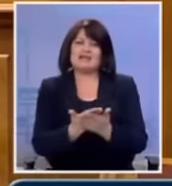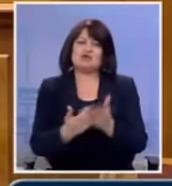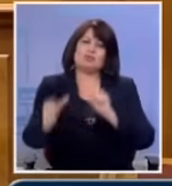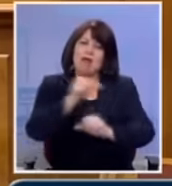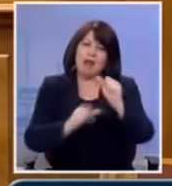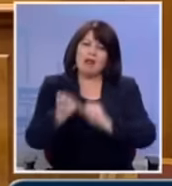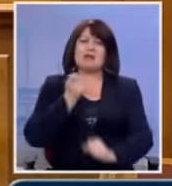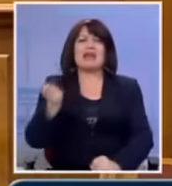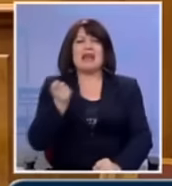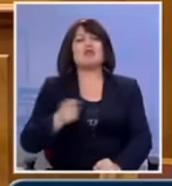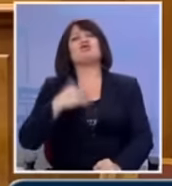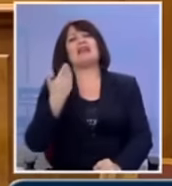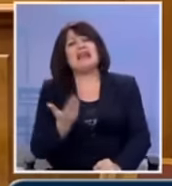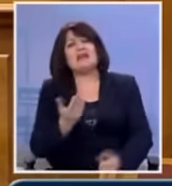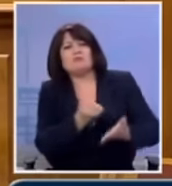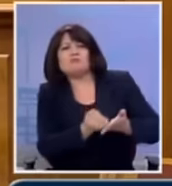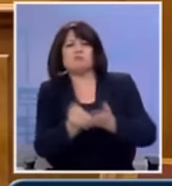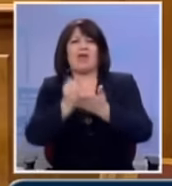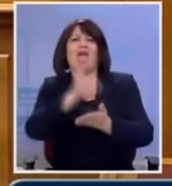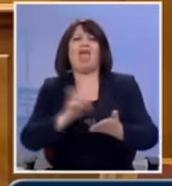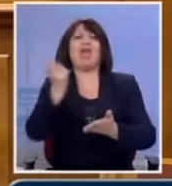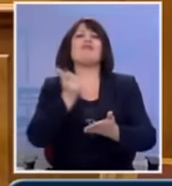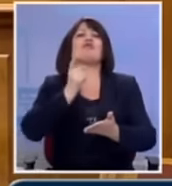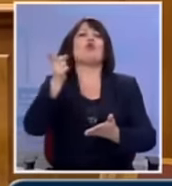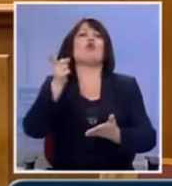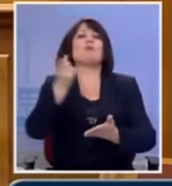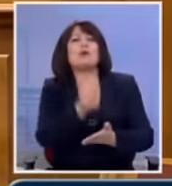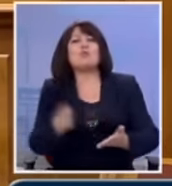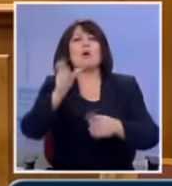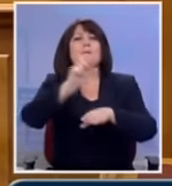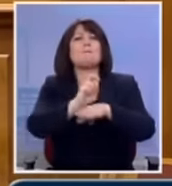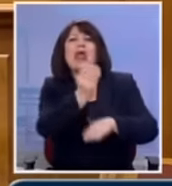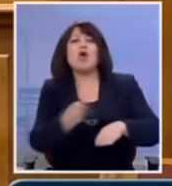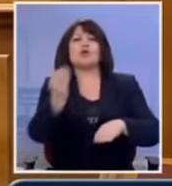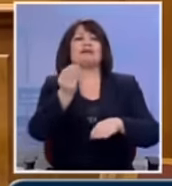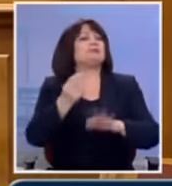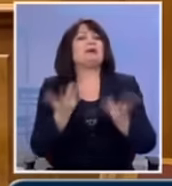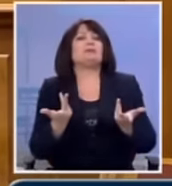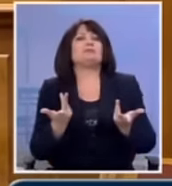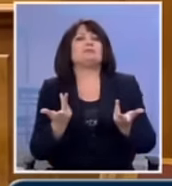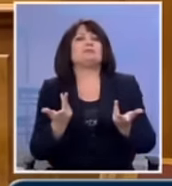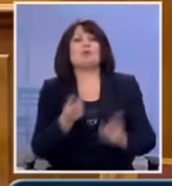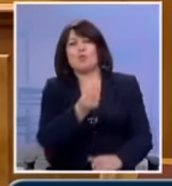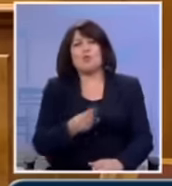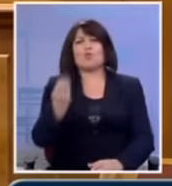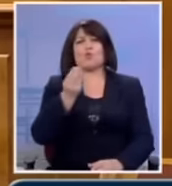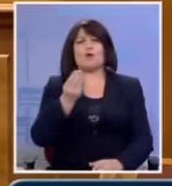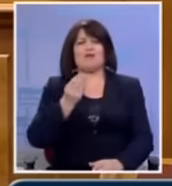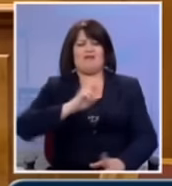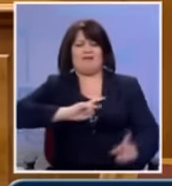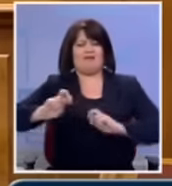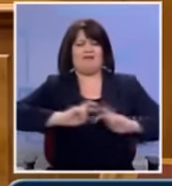αναδιάρθρωση ή θα συνταχθείτε με τους δανειστές που απαιτούν μεγαλύτερα πλεονάσματα, δηλαδή περισσότερη